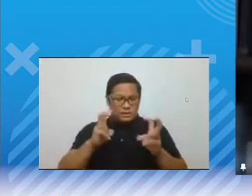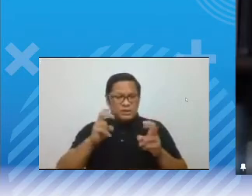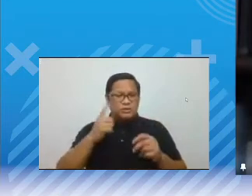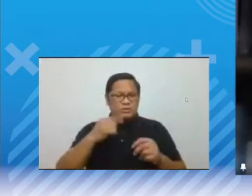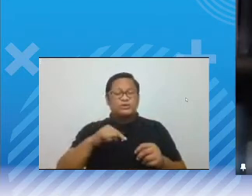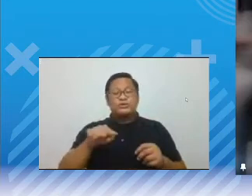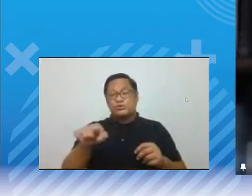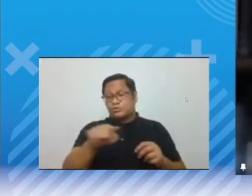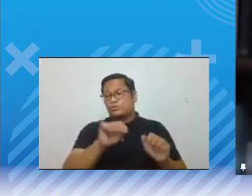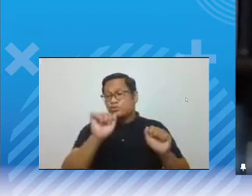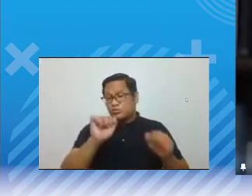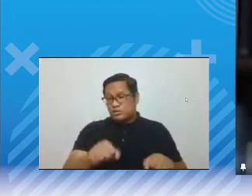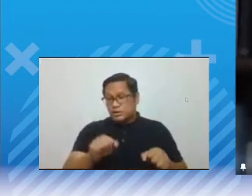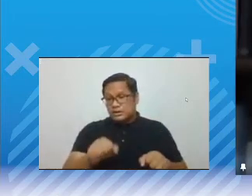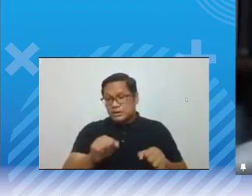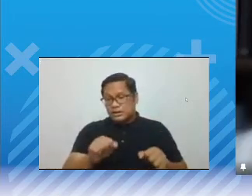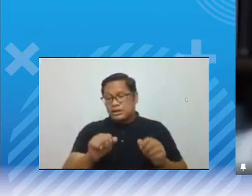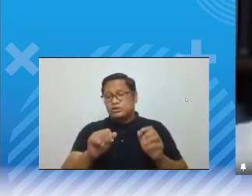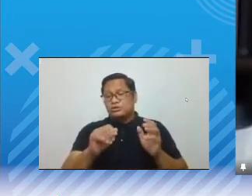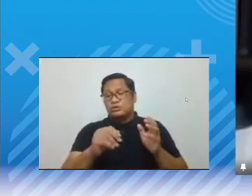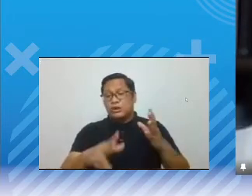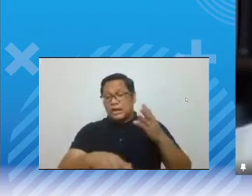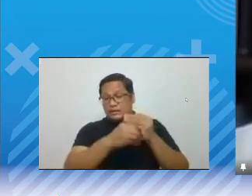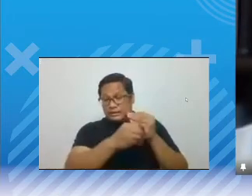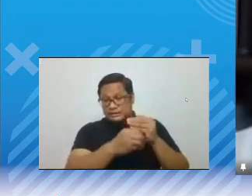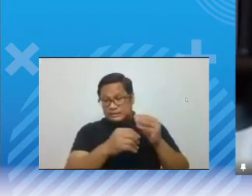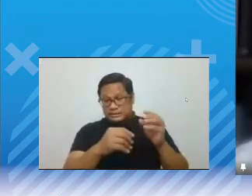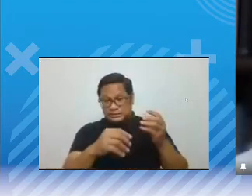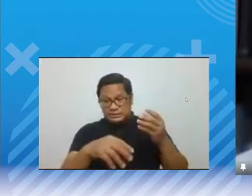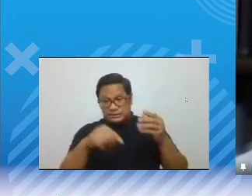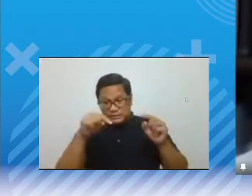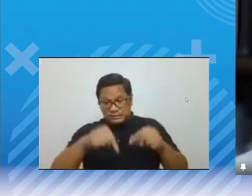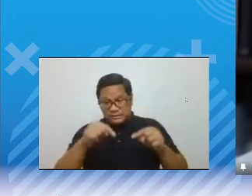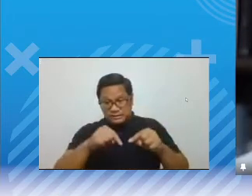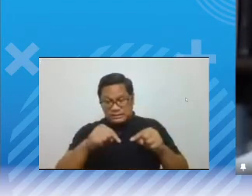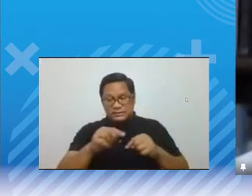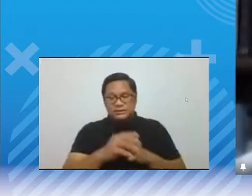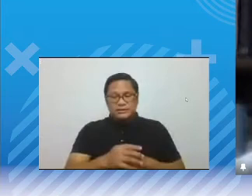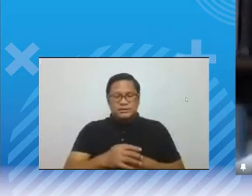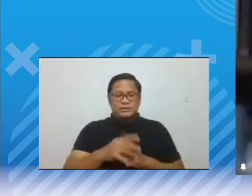gawin doon sa ating Padlet link, doon sa pinned post dun po sa